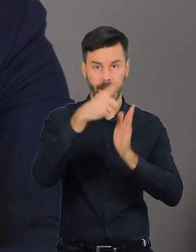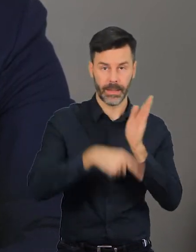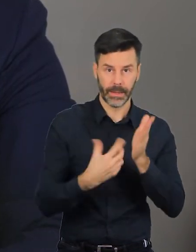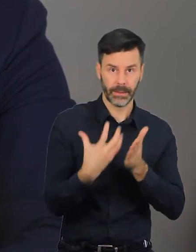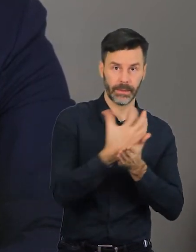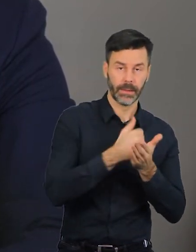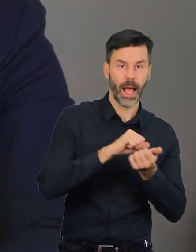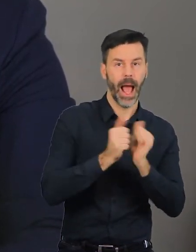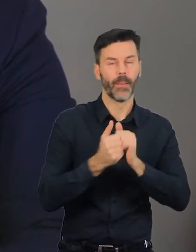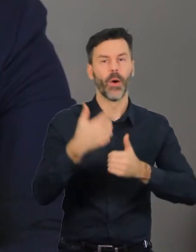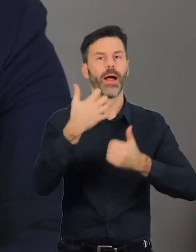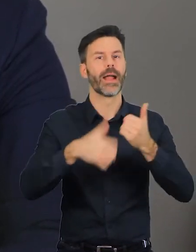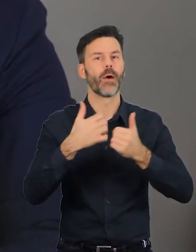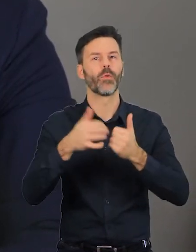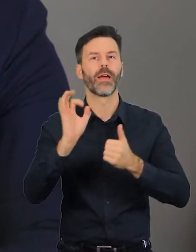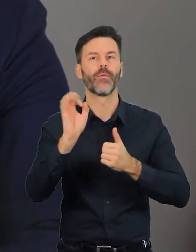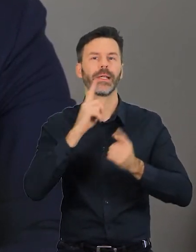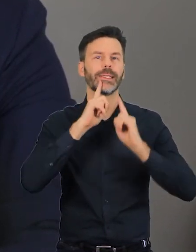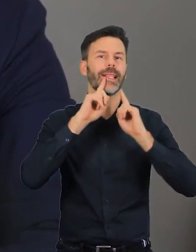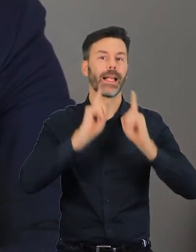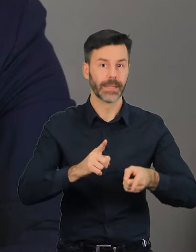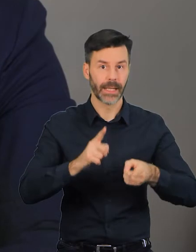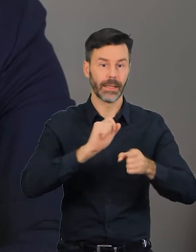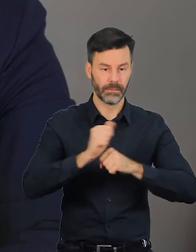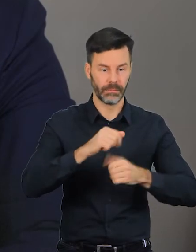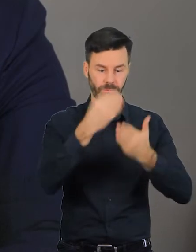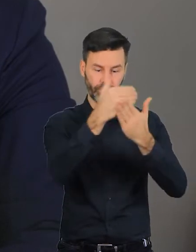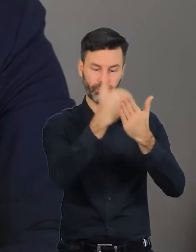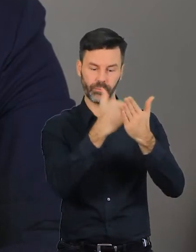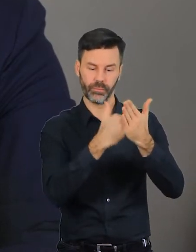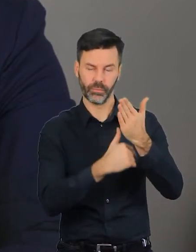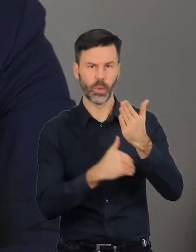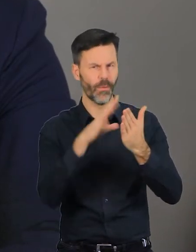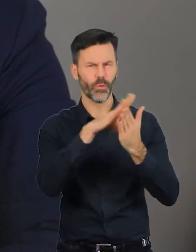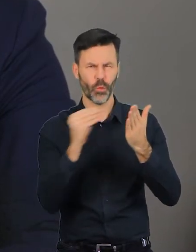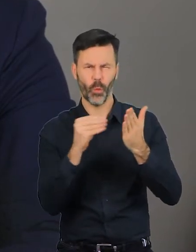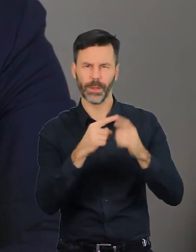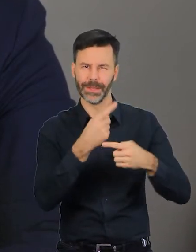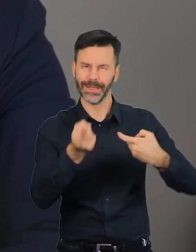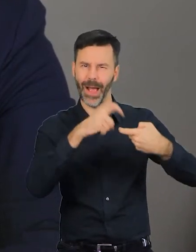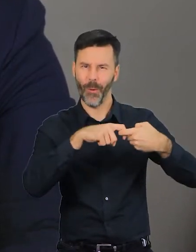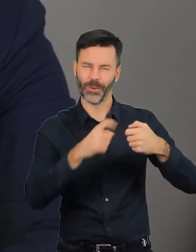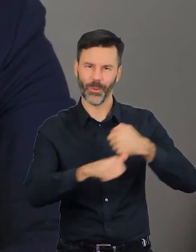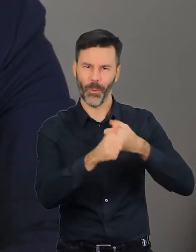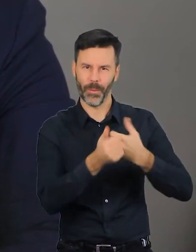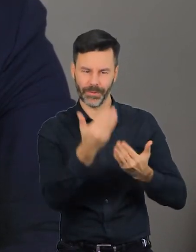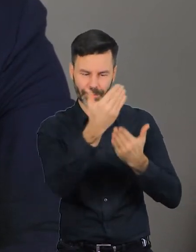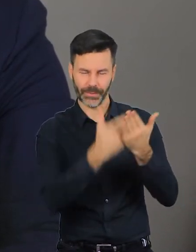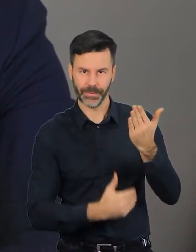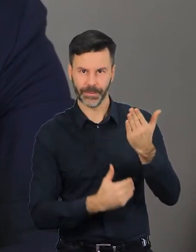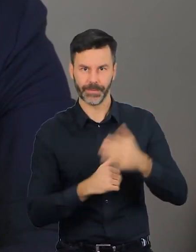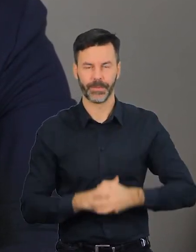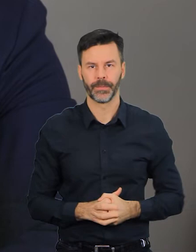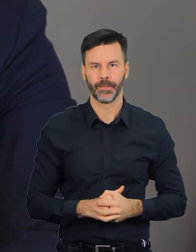przez zleceniobiorcę opisane zgodnie ze wzorem stanowiącym załącznik do niniejszego dokumentu. Do dokumentu